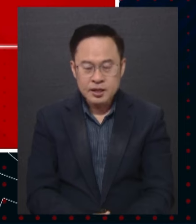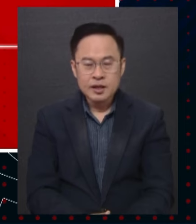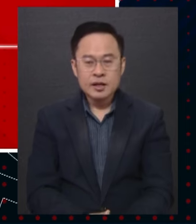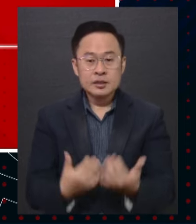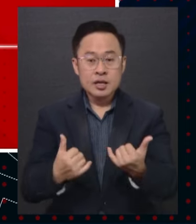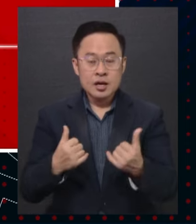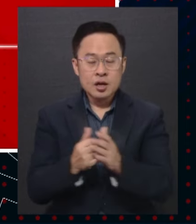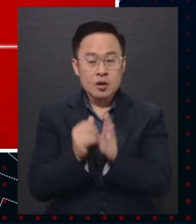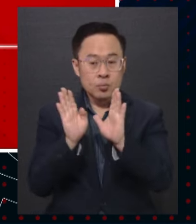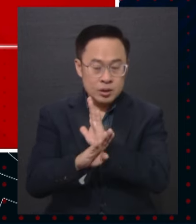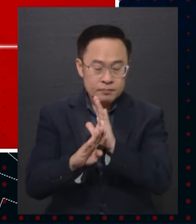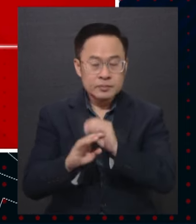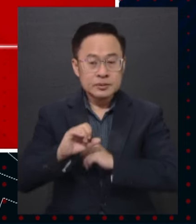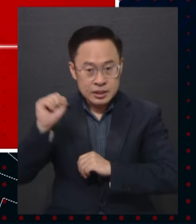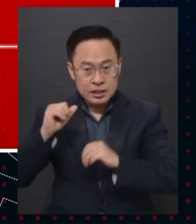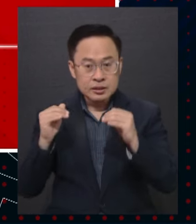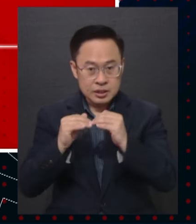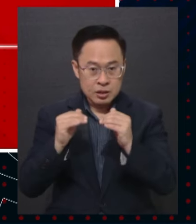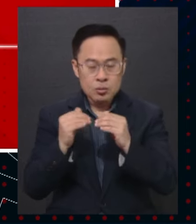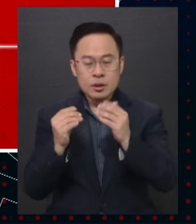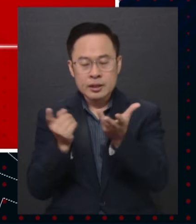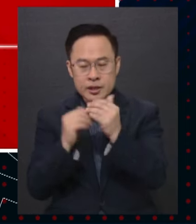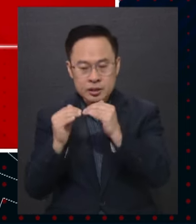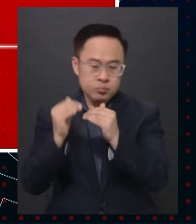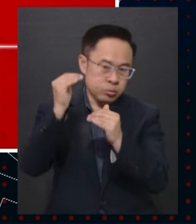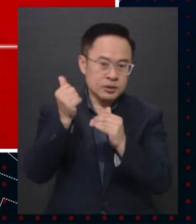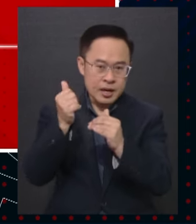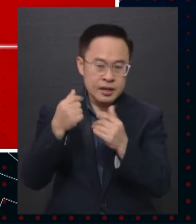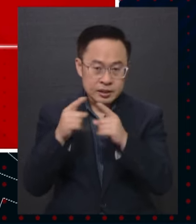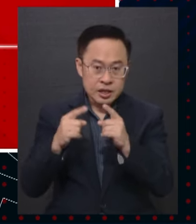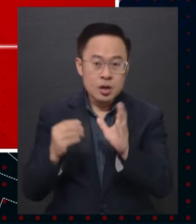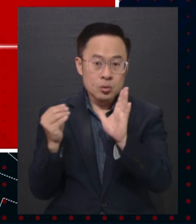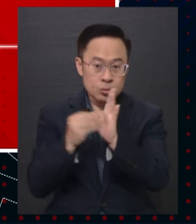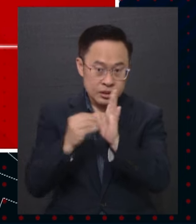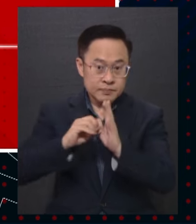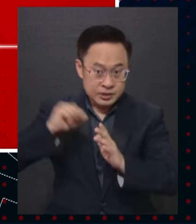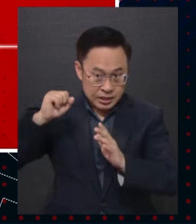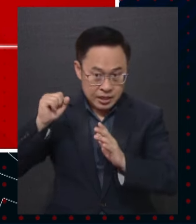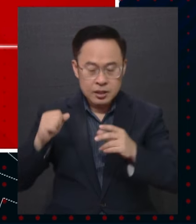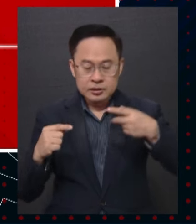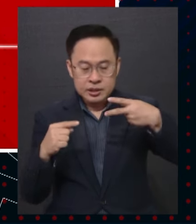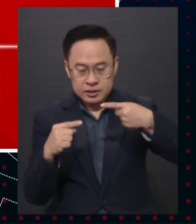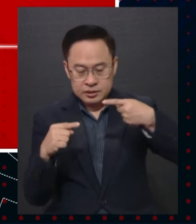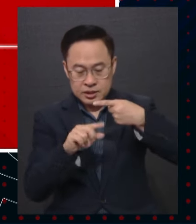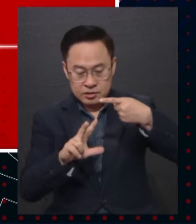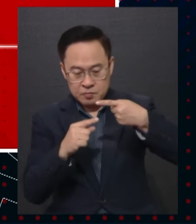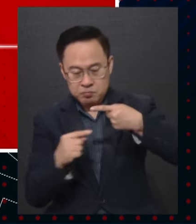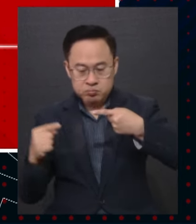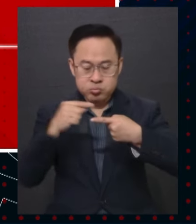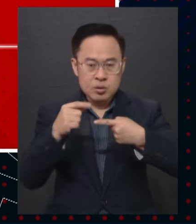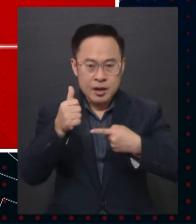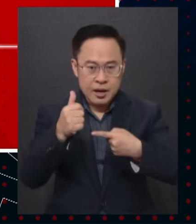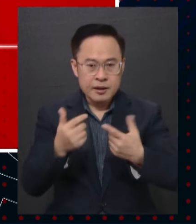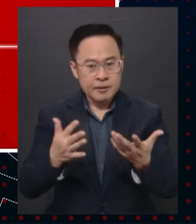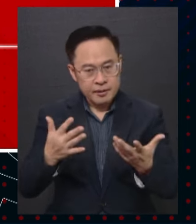บุรีรัมย์เสมอหรือชนะเนี่ยจะทิ้งช่องว่างห่างไปพอสมควรแต่ถ้าทูแบงคอกเซอร์ไพรส์บุกไปชนะได้ก็อาจจะท